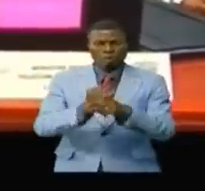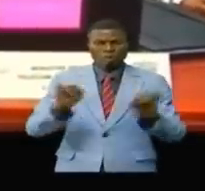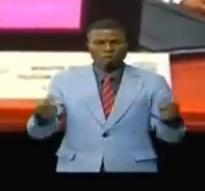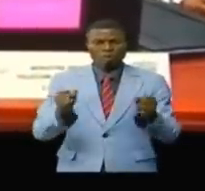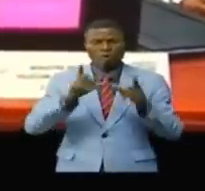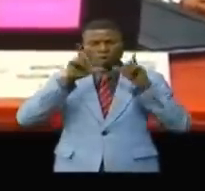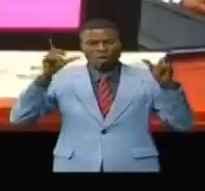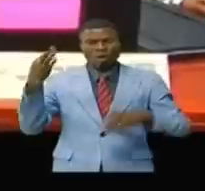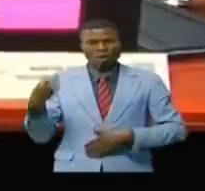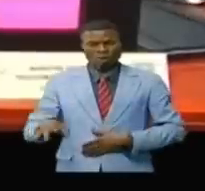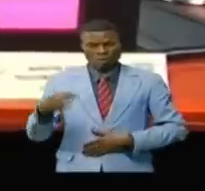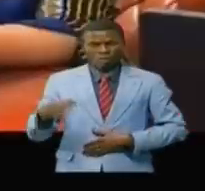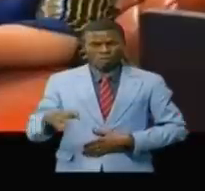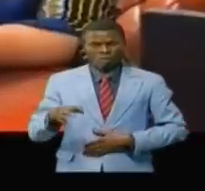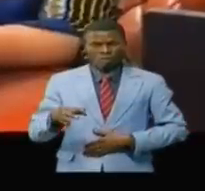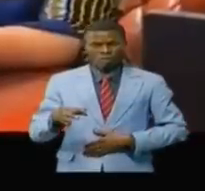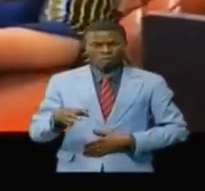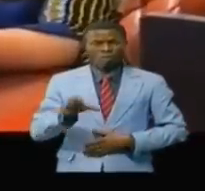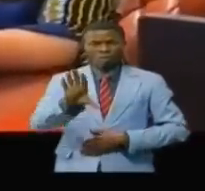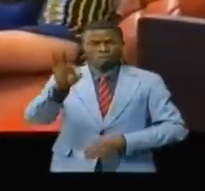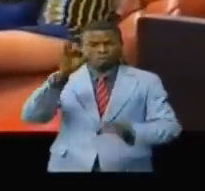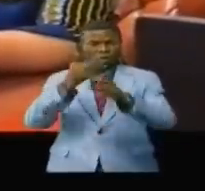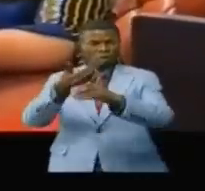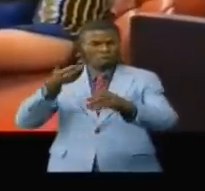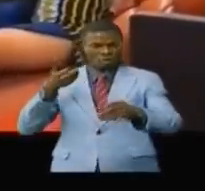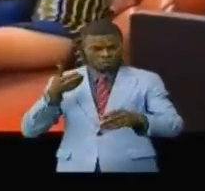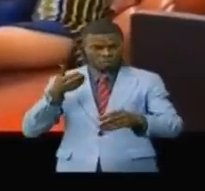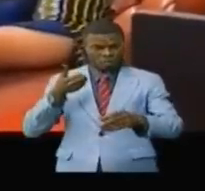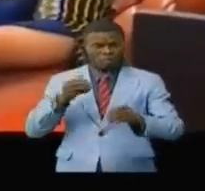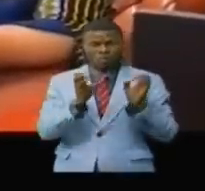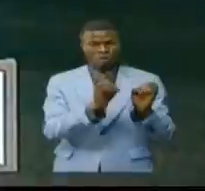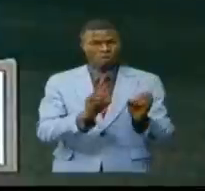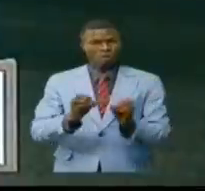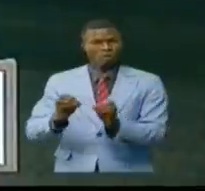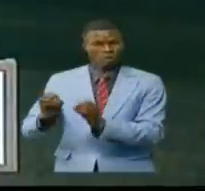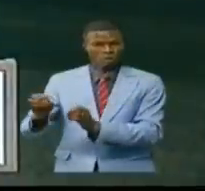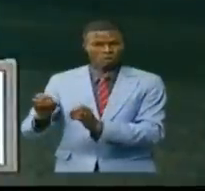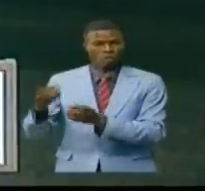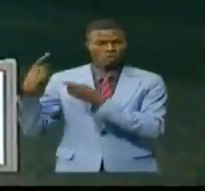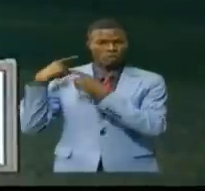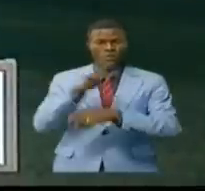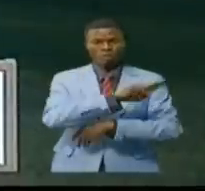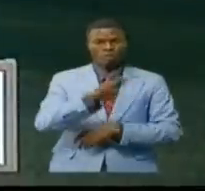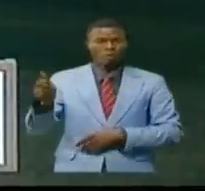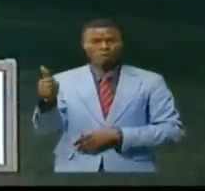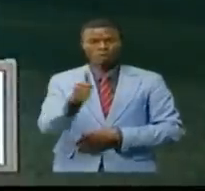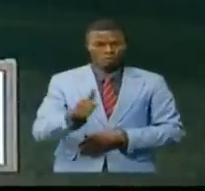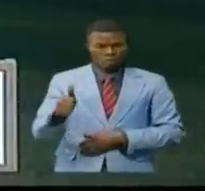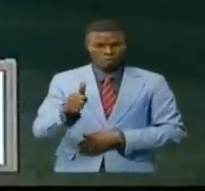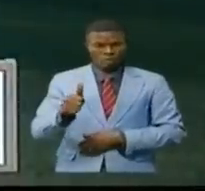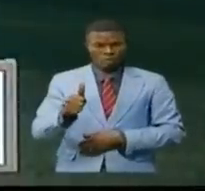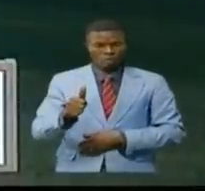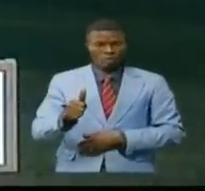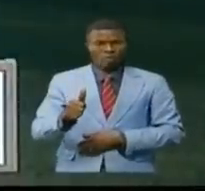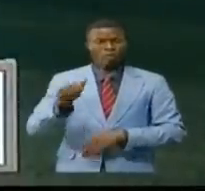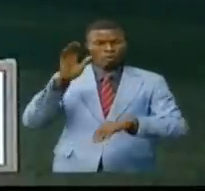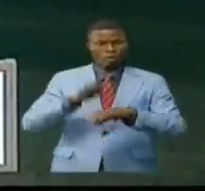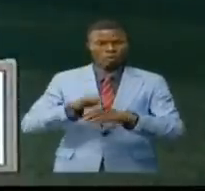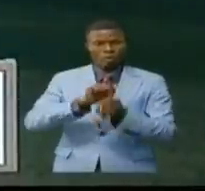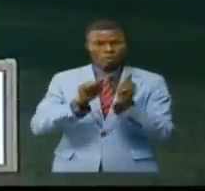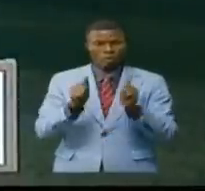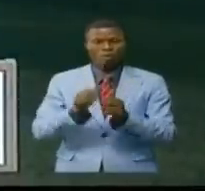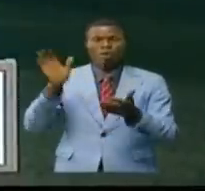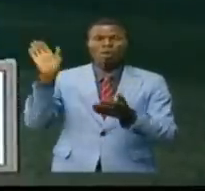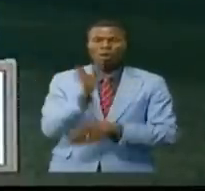jeux de la francophonie. Ces présélections ont déjà été organisées depuis 2021 et couvrent les domaines de la